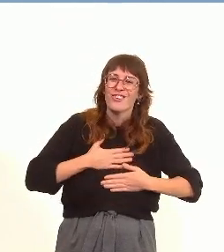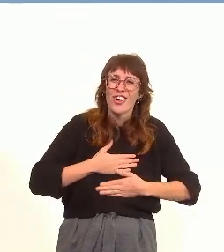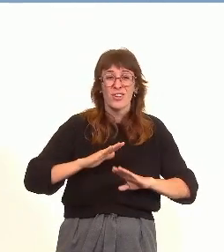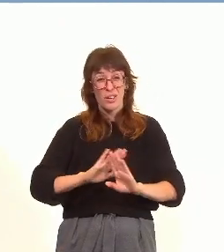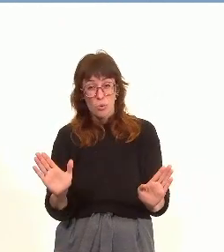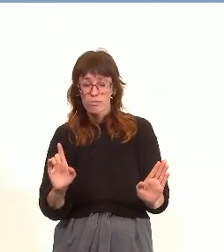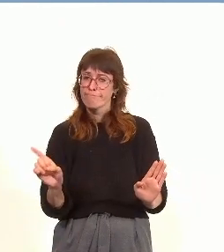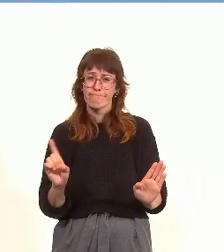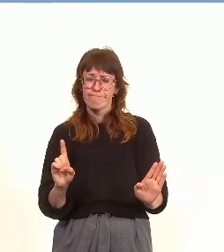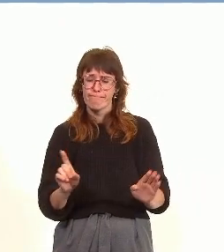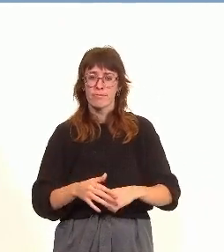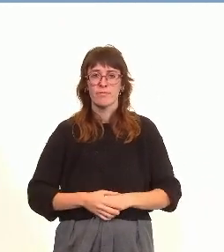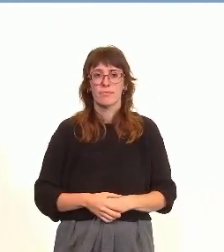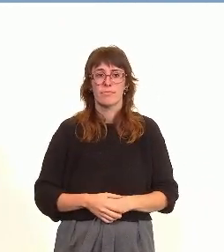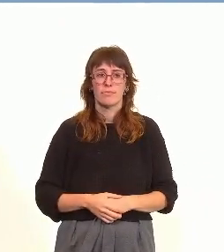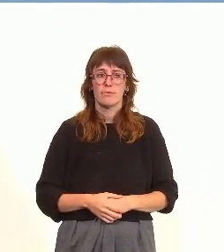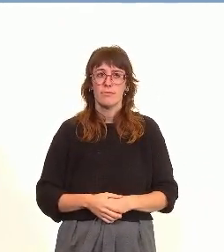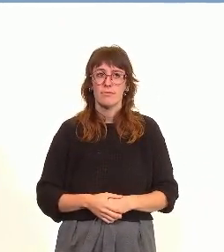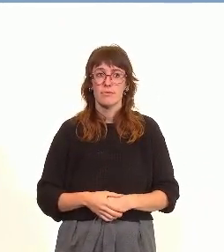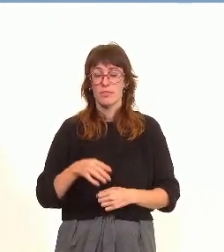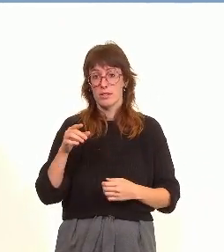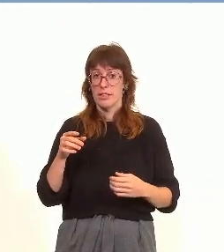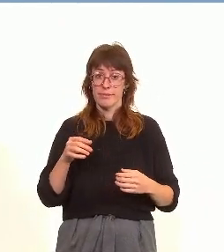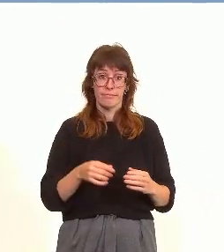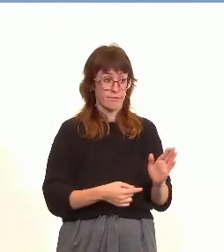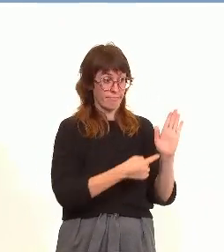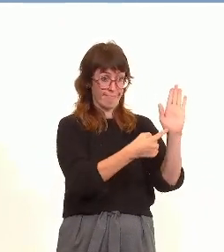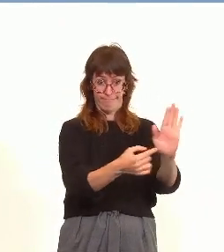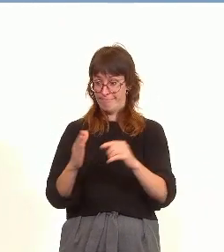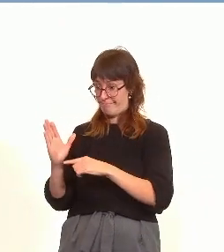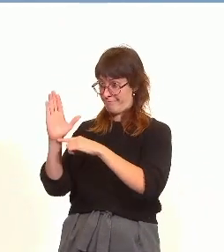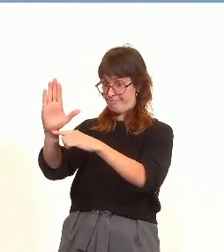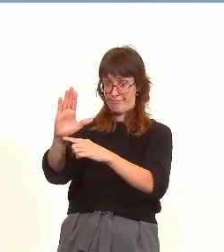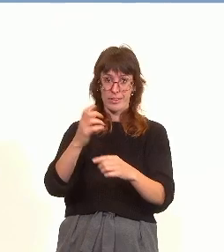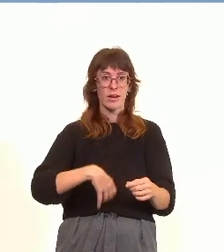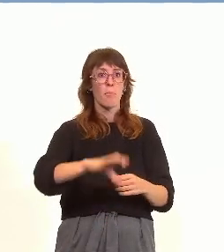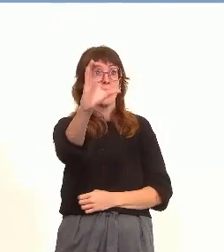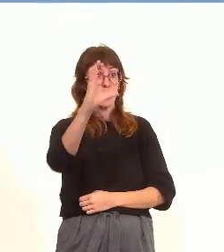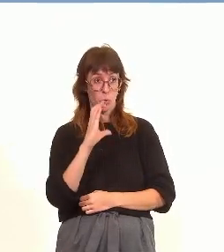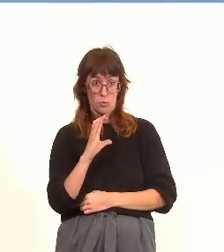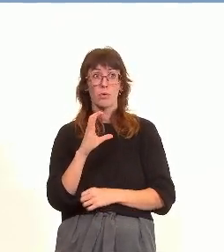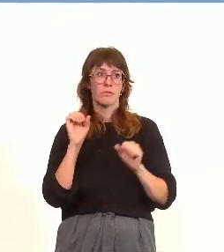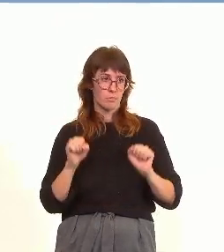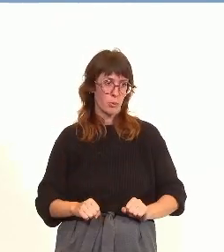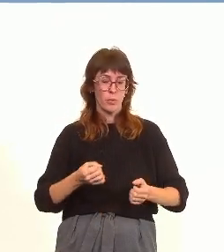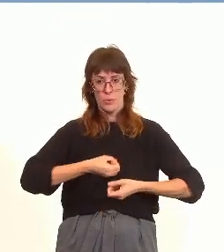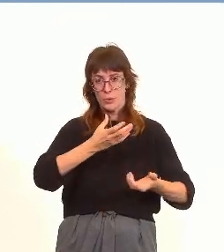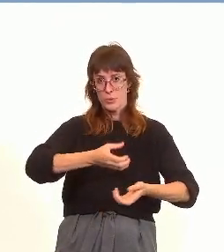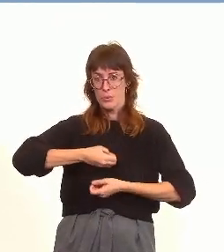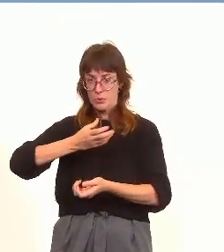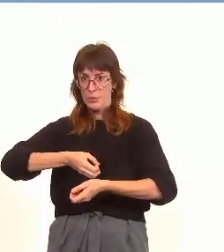du jeu de la participation, c'est d'accorder du pouvoir à cette représentation. Le but du jeu, c'est pas simplement de parler. Le but du jeu, c'est d'être